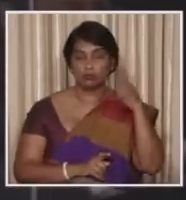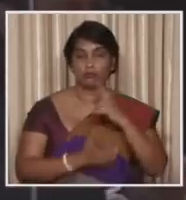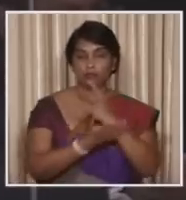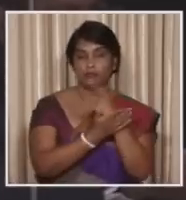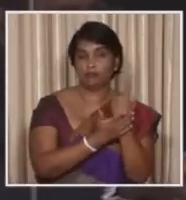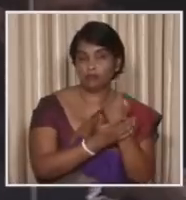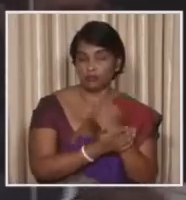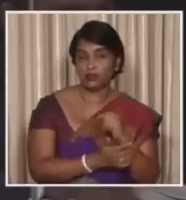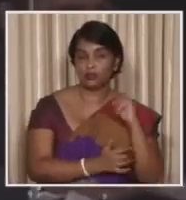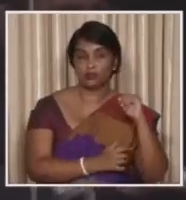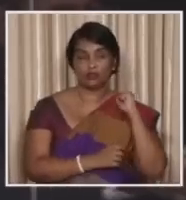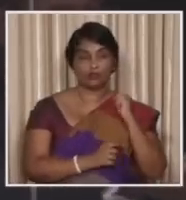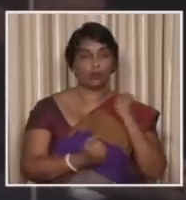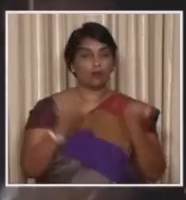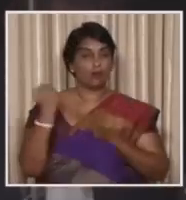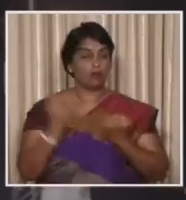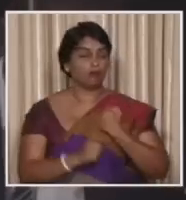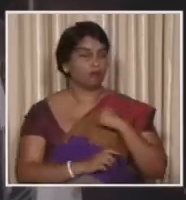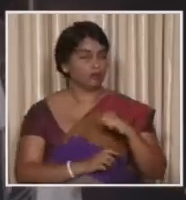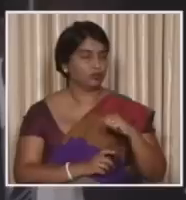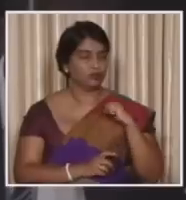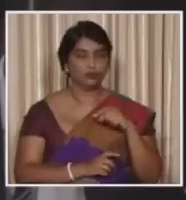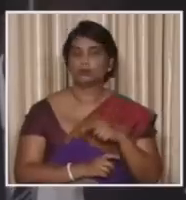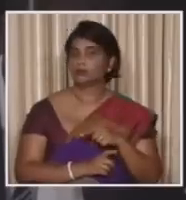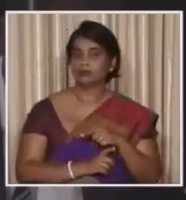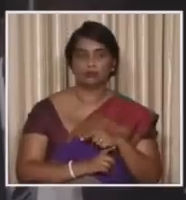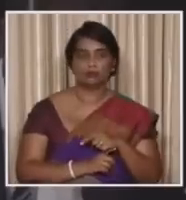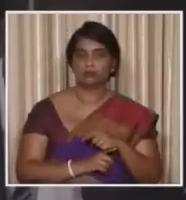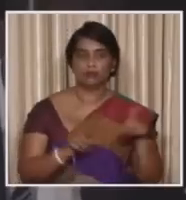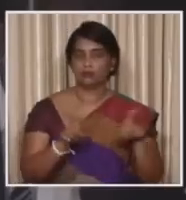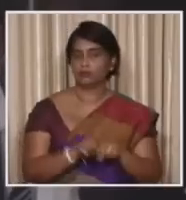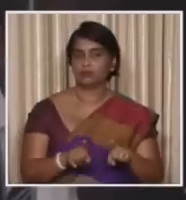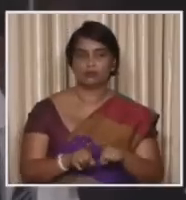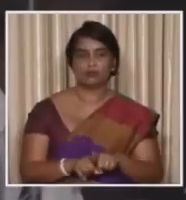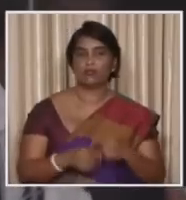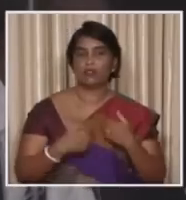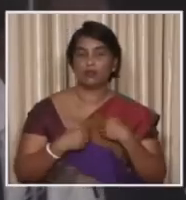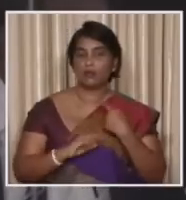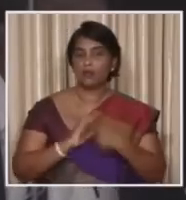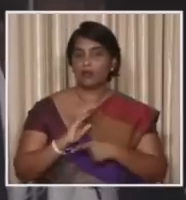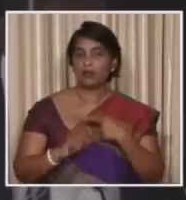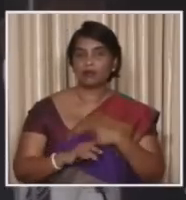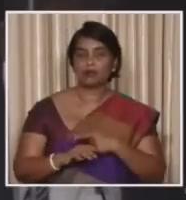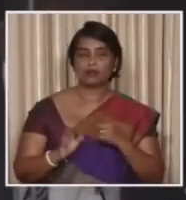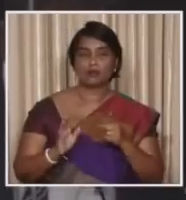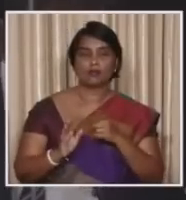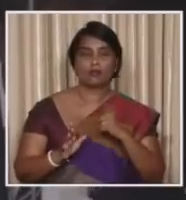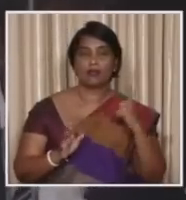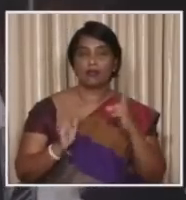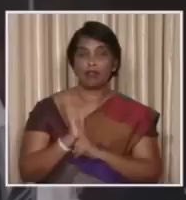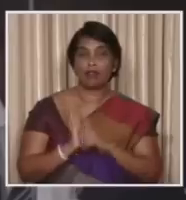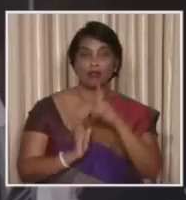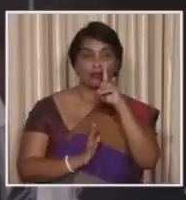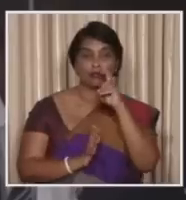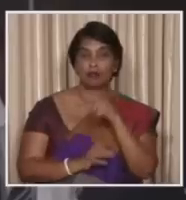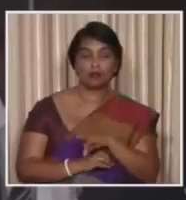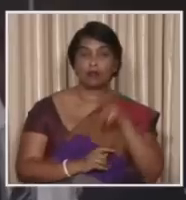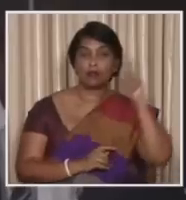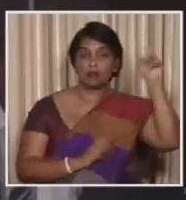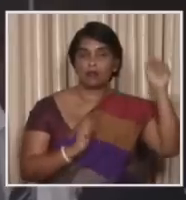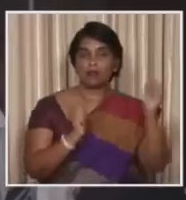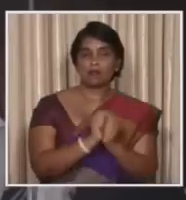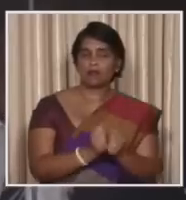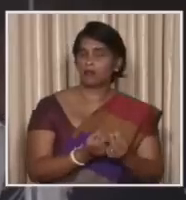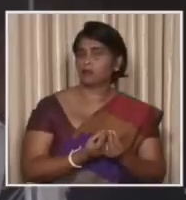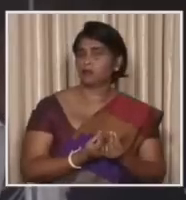ශක්තිය, සන්නාසනද්ද රථවල තියෙන ශක්තිය මේවා ඇණුව අපේ රටේ තියෙන ලක්ෂකාවරි හමුදාවට වඩා විශාල වැඩ ප්‍රමාණයක්